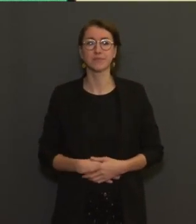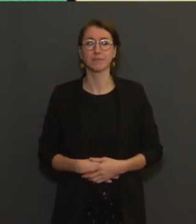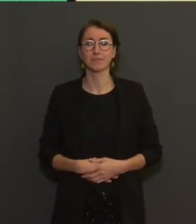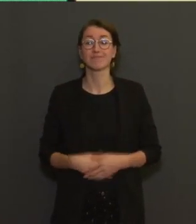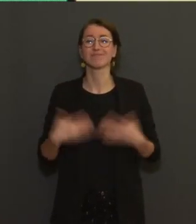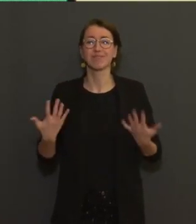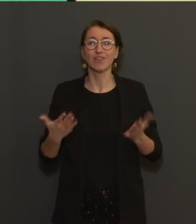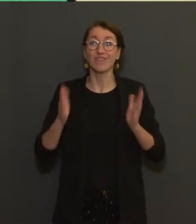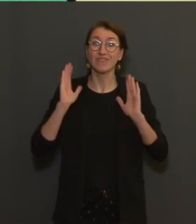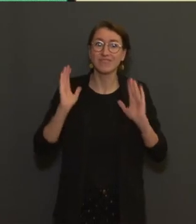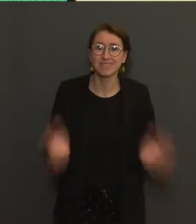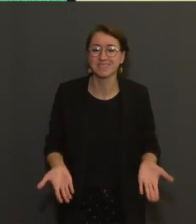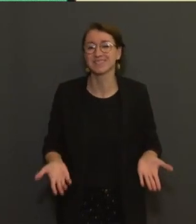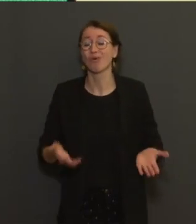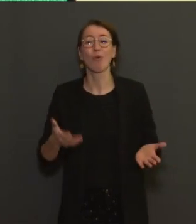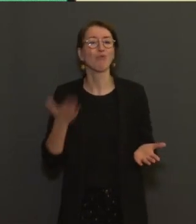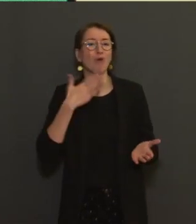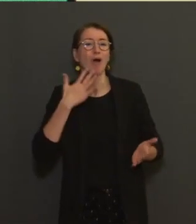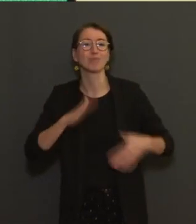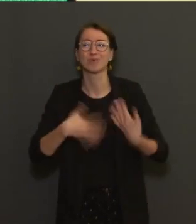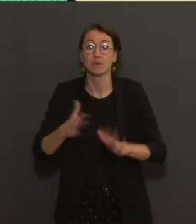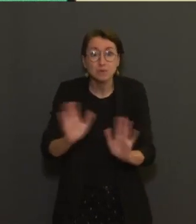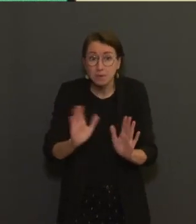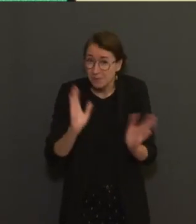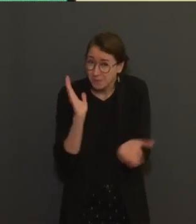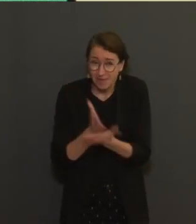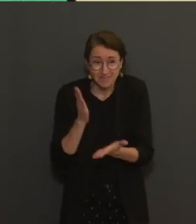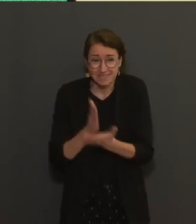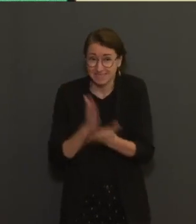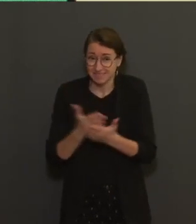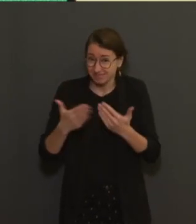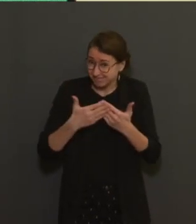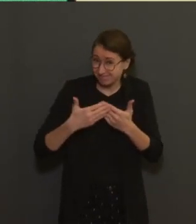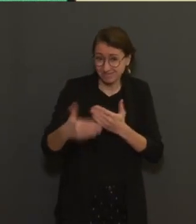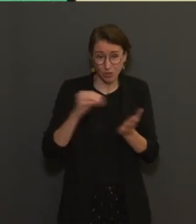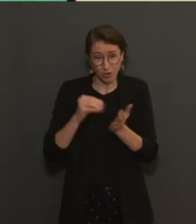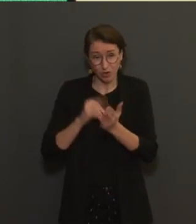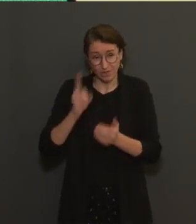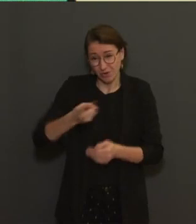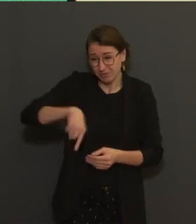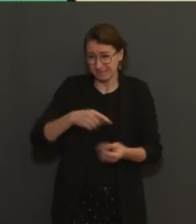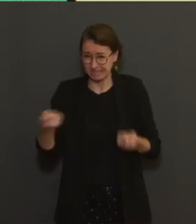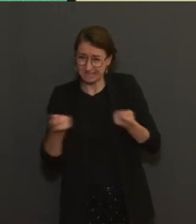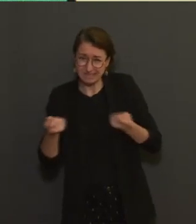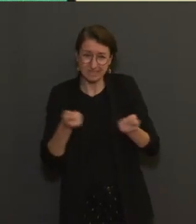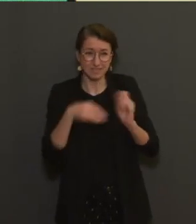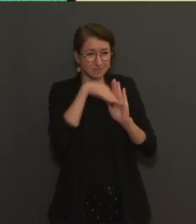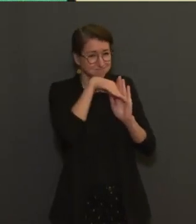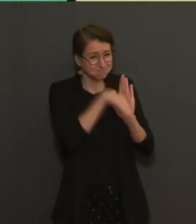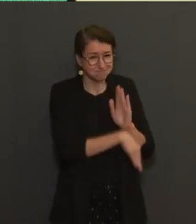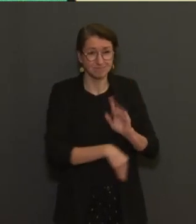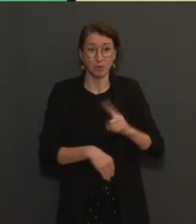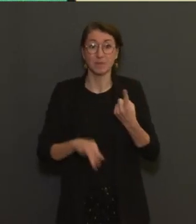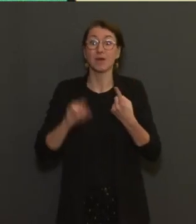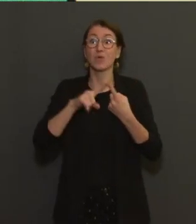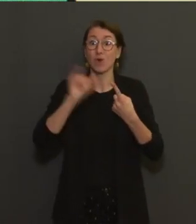de cette randonnée un peu infernale, on est bien d'accord. Il faudra d'abord atteindre un plateau, ce que nous ne sommes pas